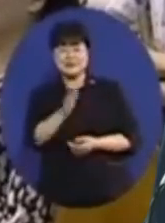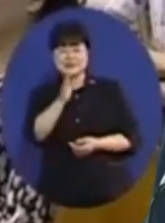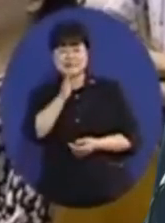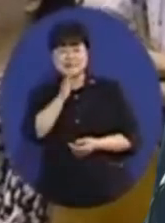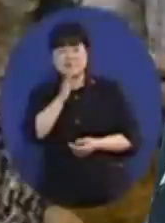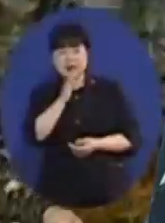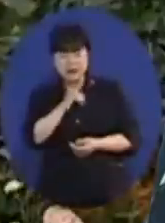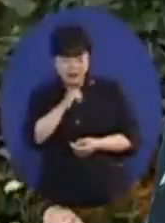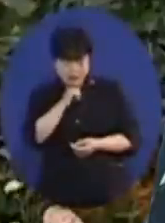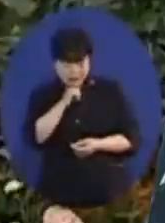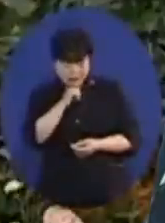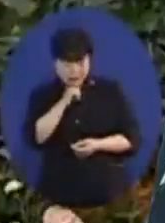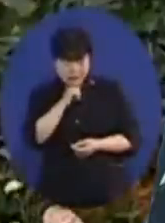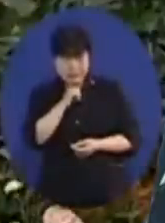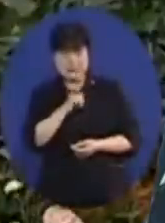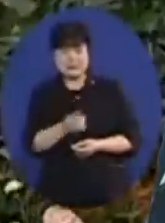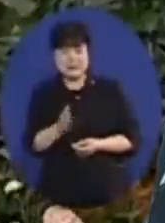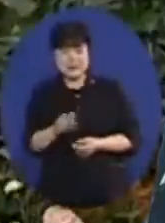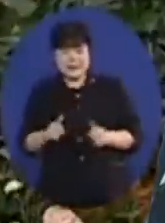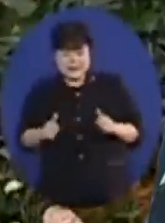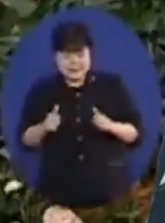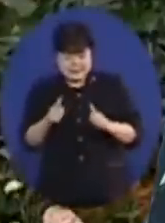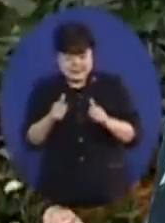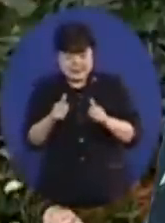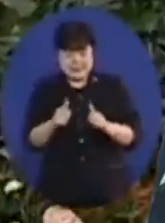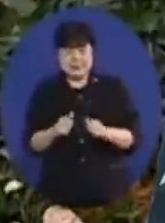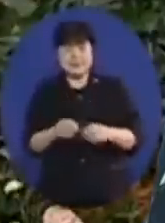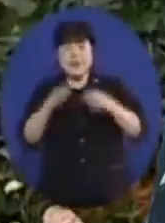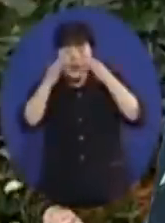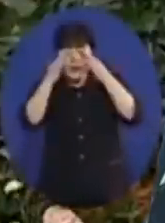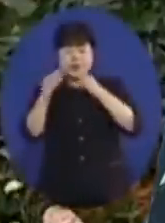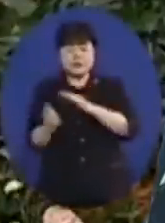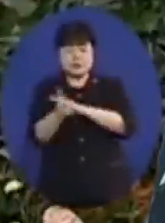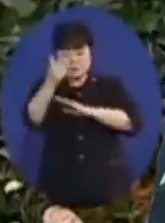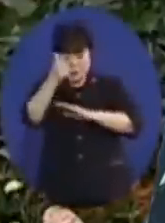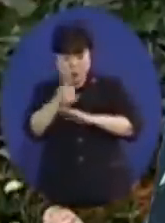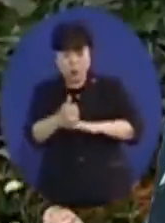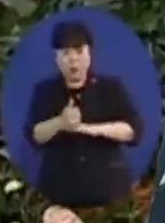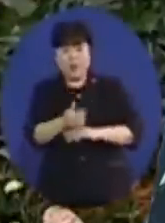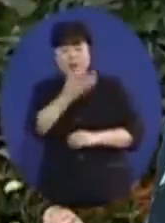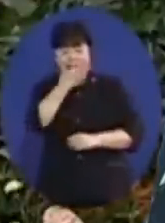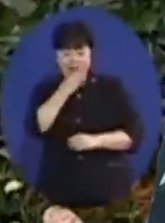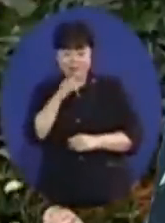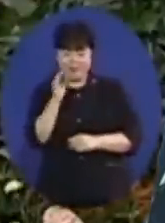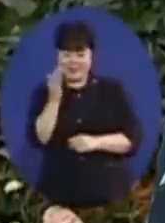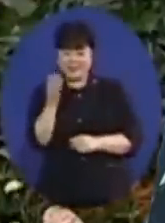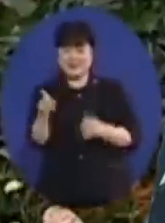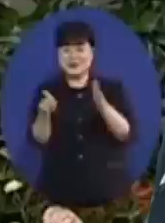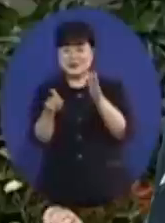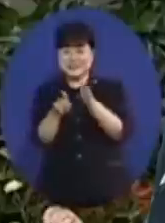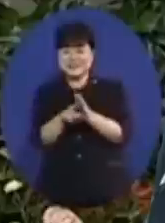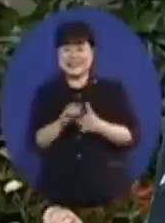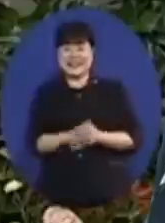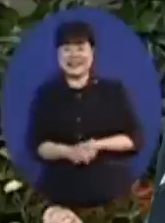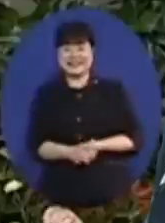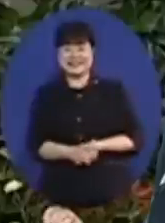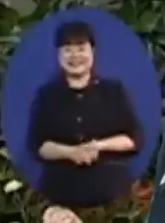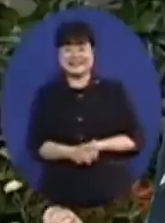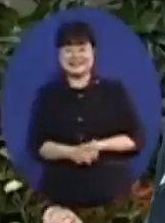실제로 그는 강하게 열심히 일해서 사회적으로 성공하여 부유하고 행복한 삶을 살았습니다